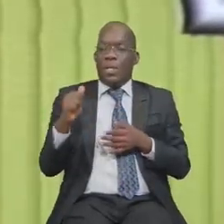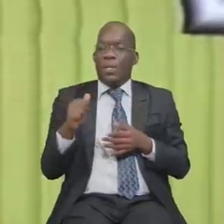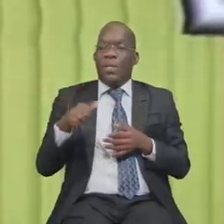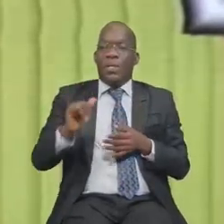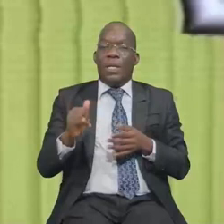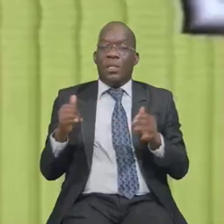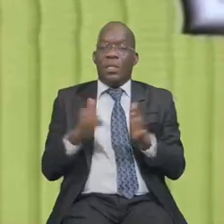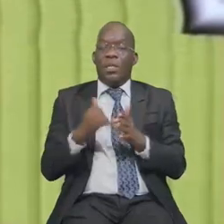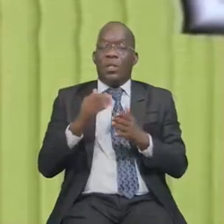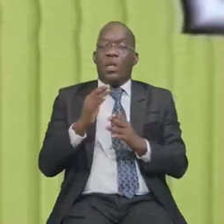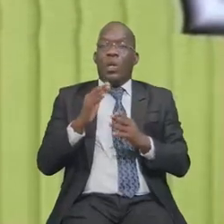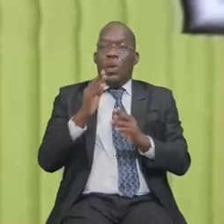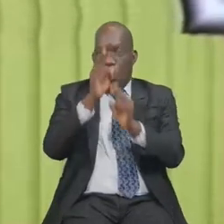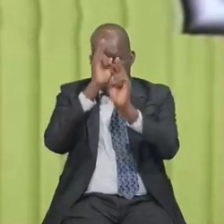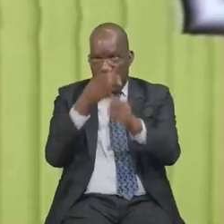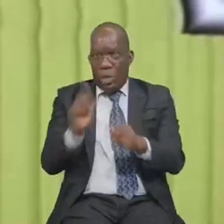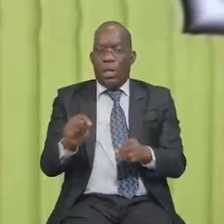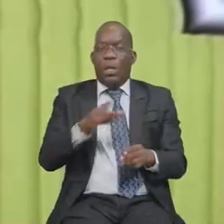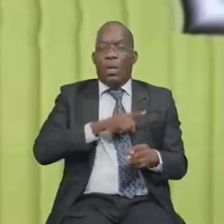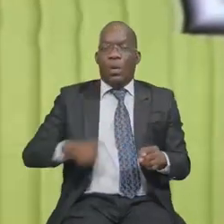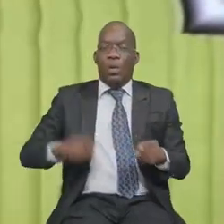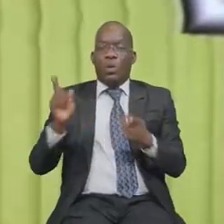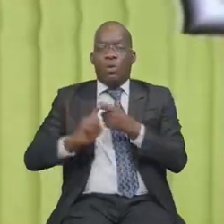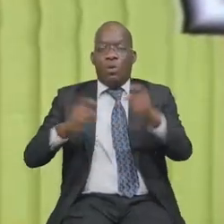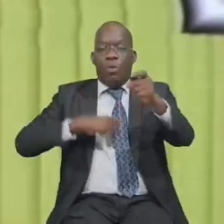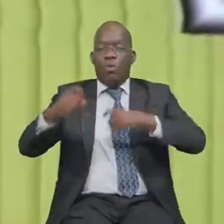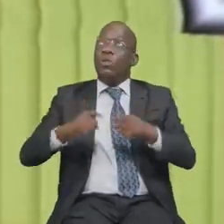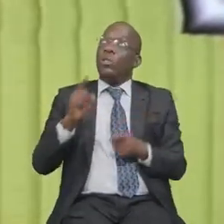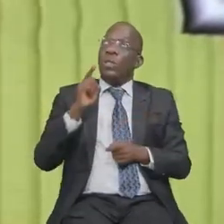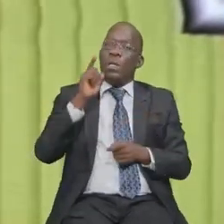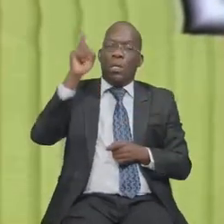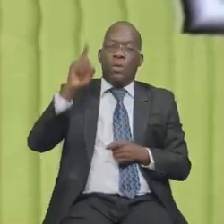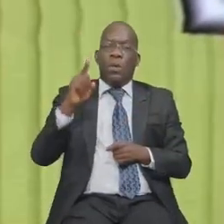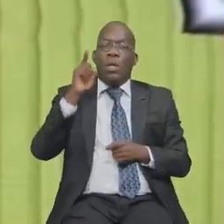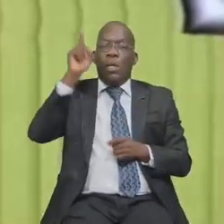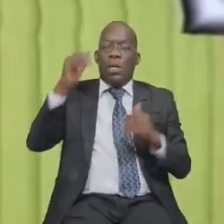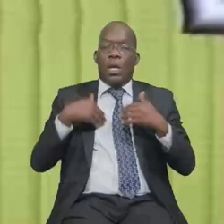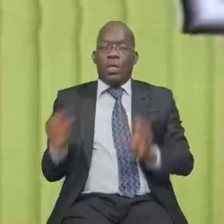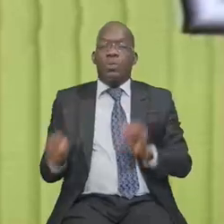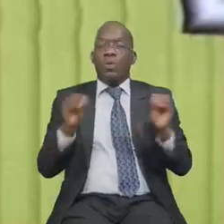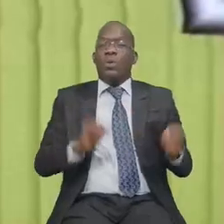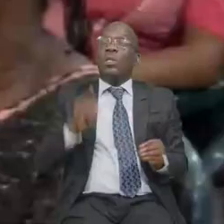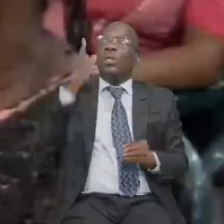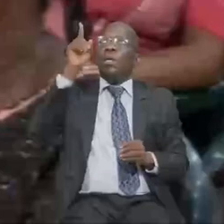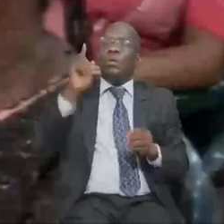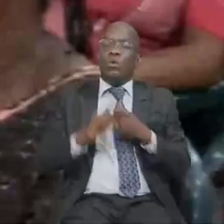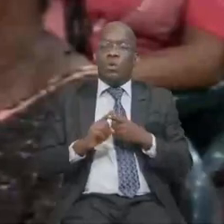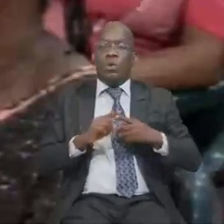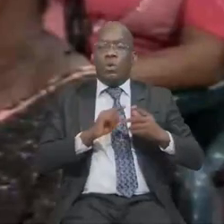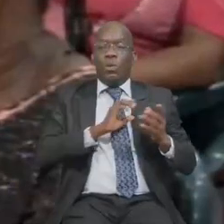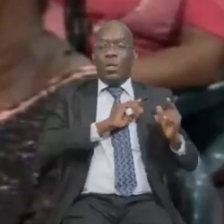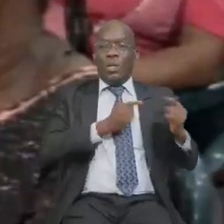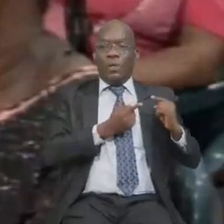briser. Il, par la souffrance, après avoir livré sa vie